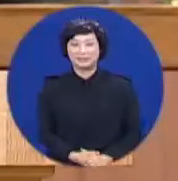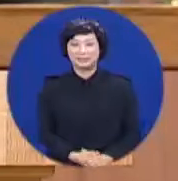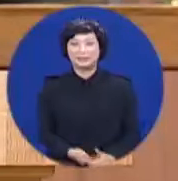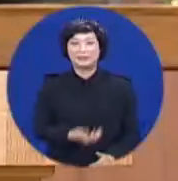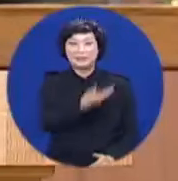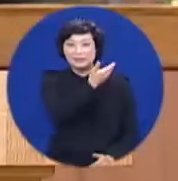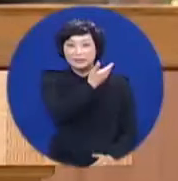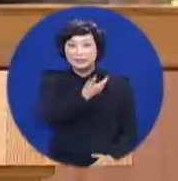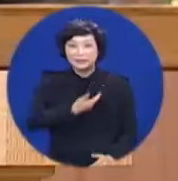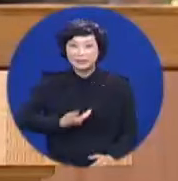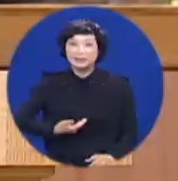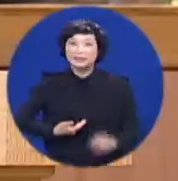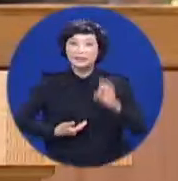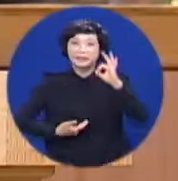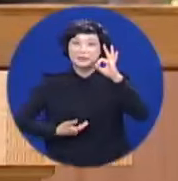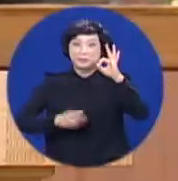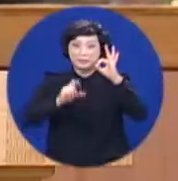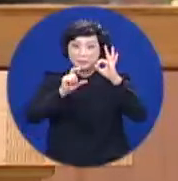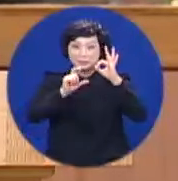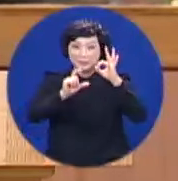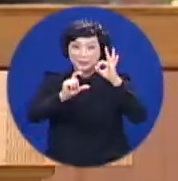사도행전 10장